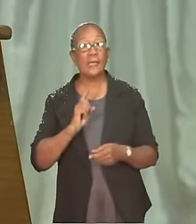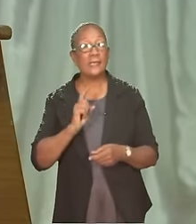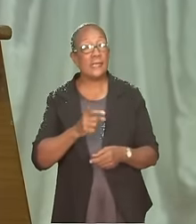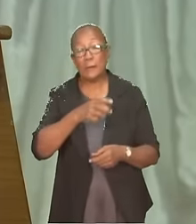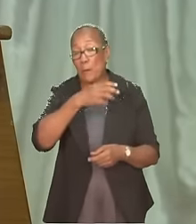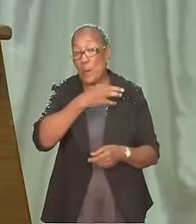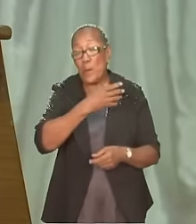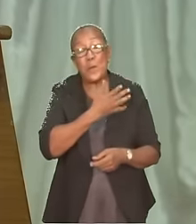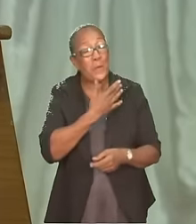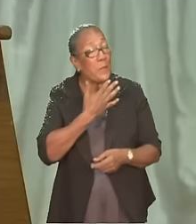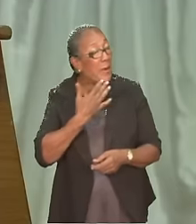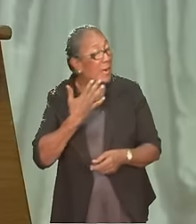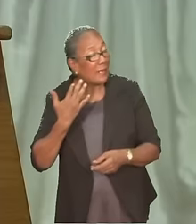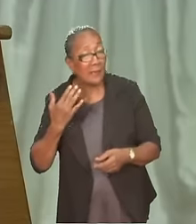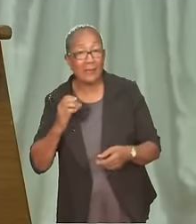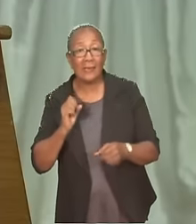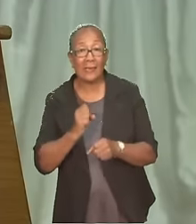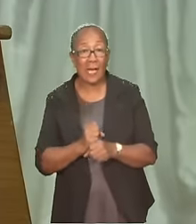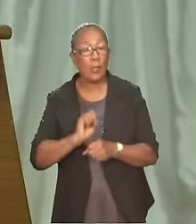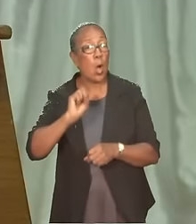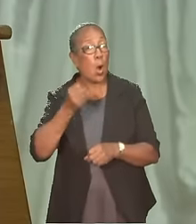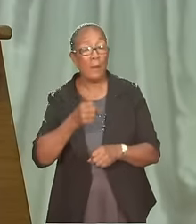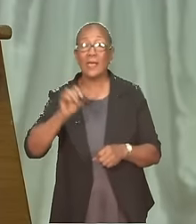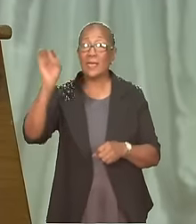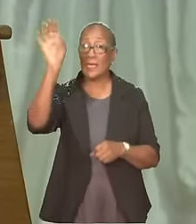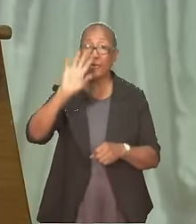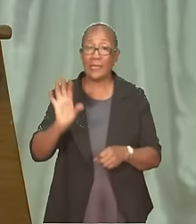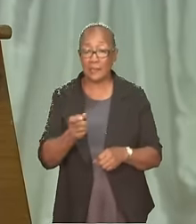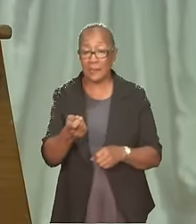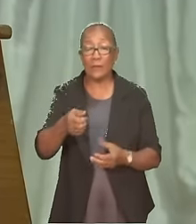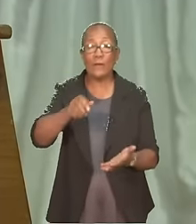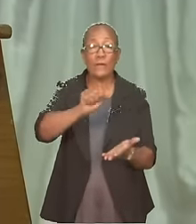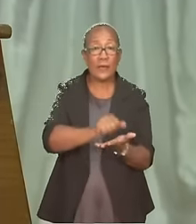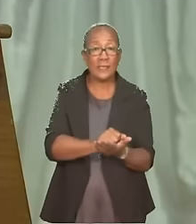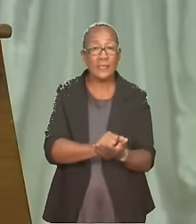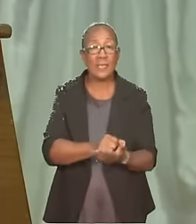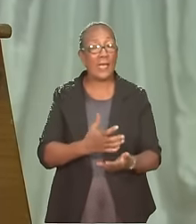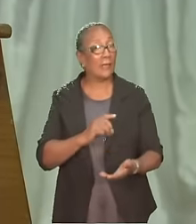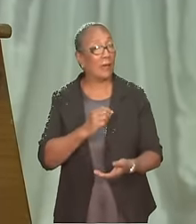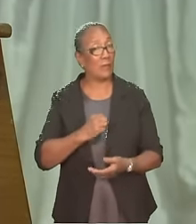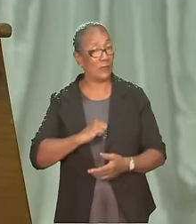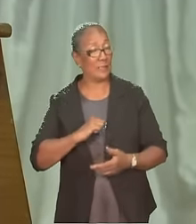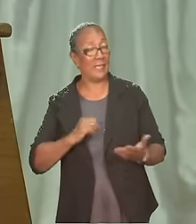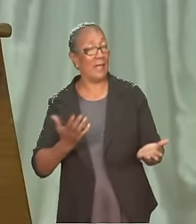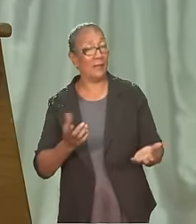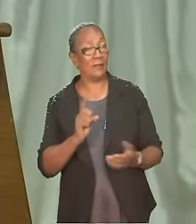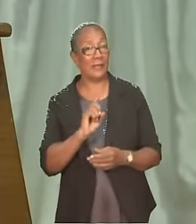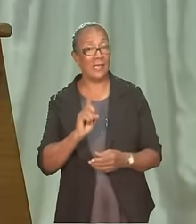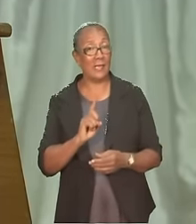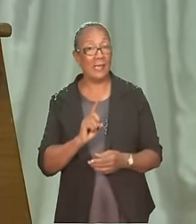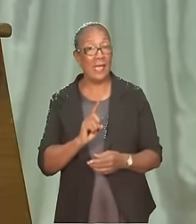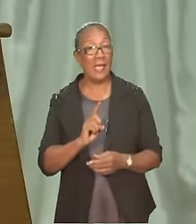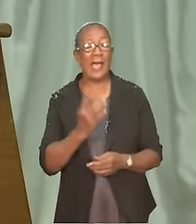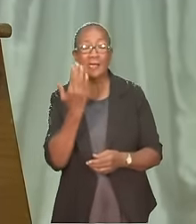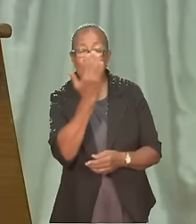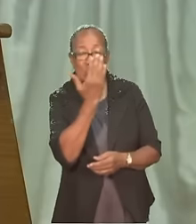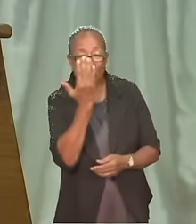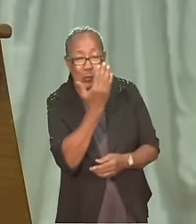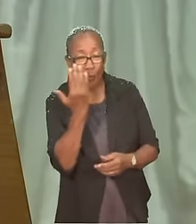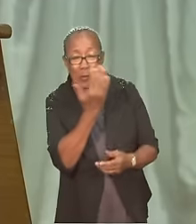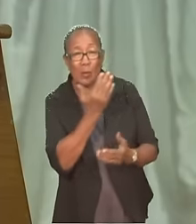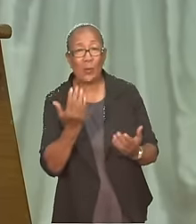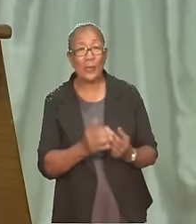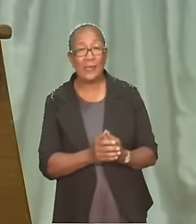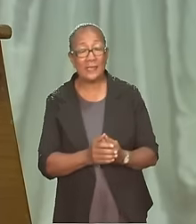om te zeggen, we gaan die energietarieven vaststellen op ei. Nee, er is studie geweest. Er